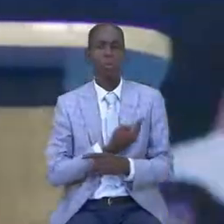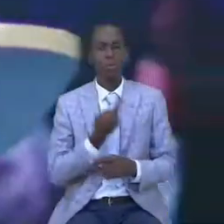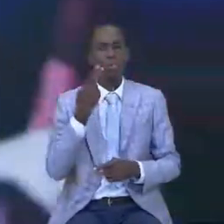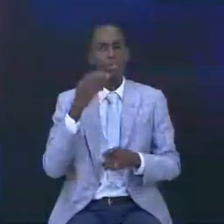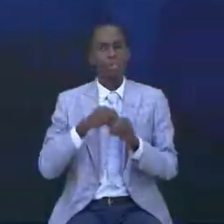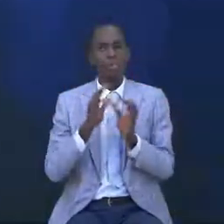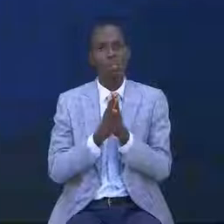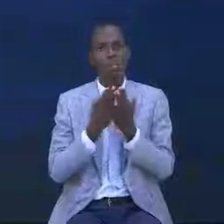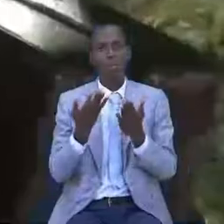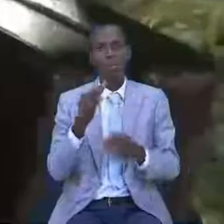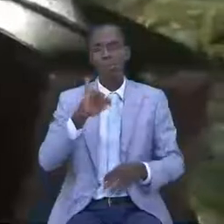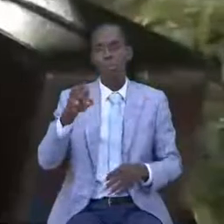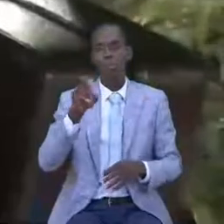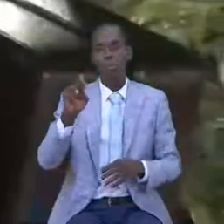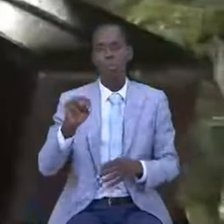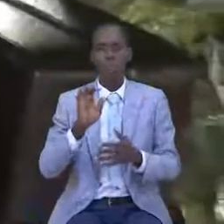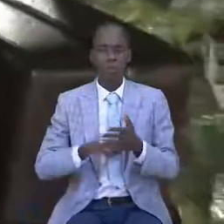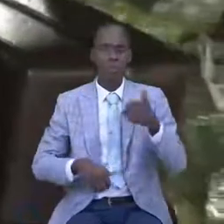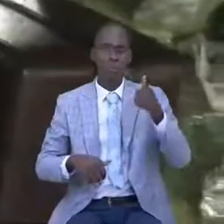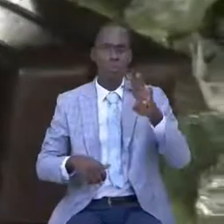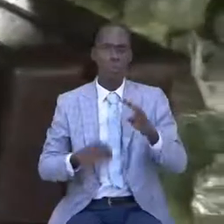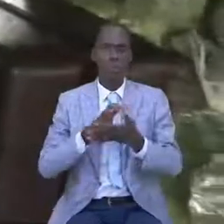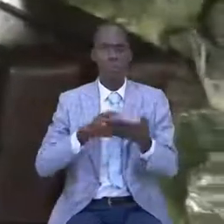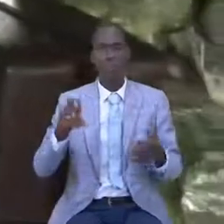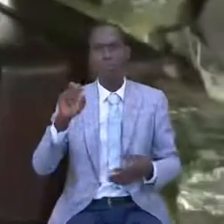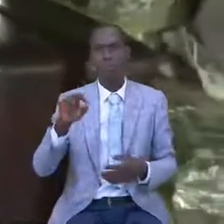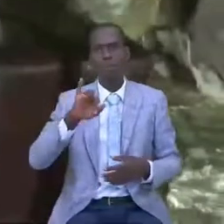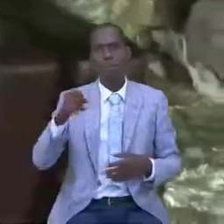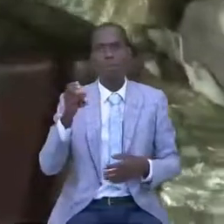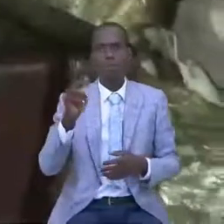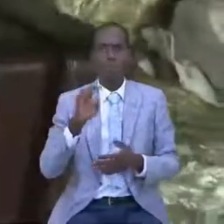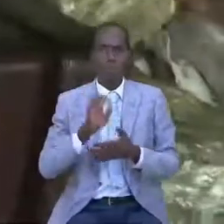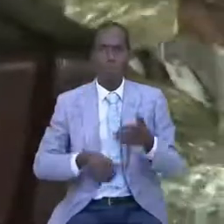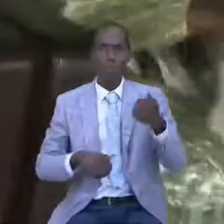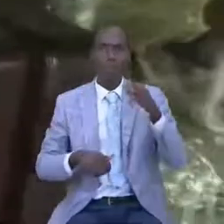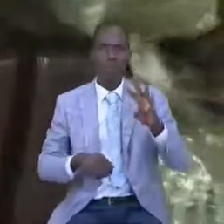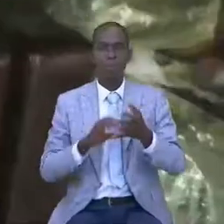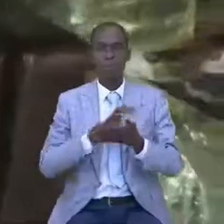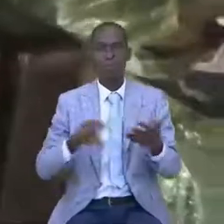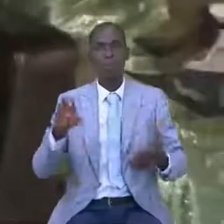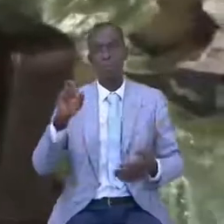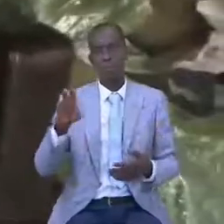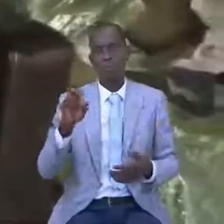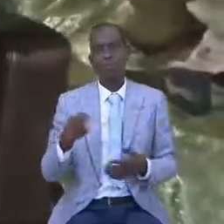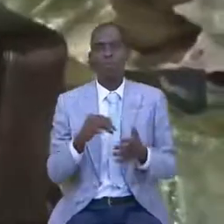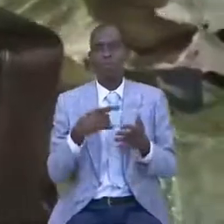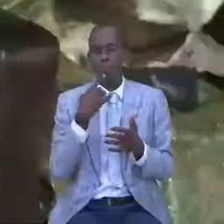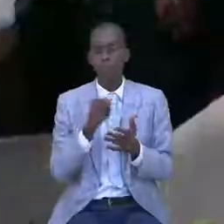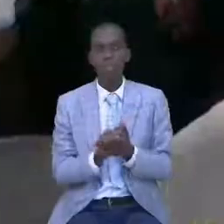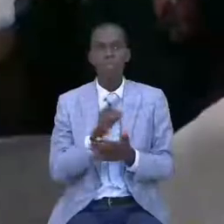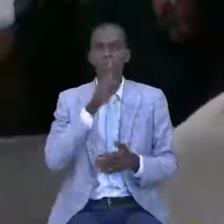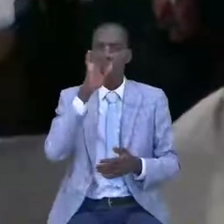chemin cela va prendre pour nous arriver? On va à Jean 14, verset 12.